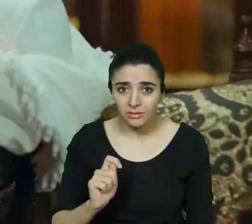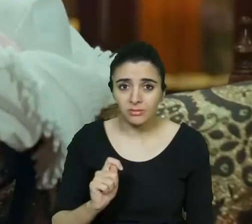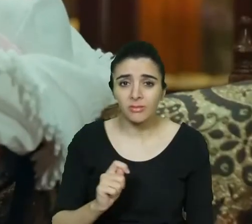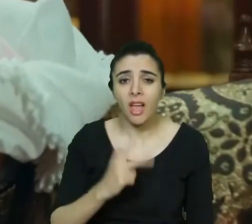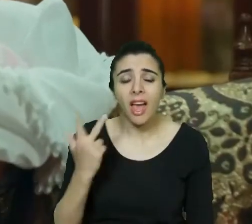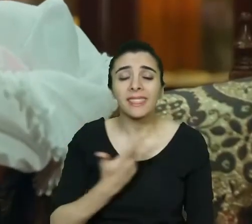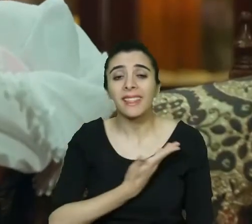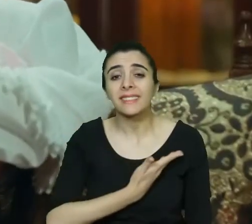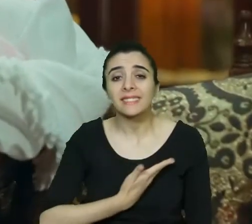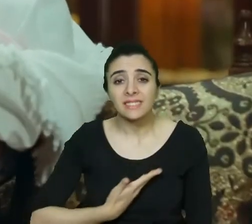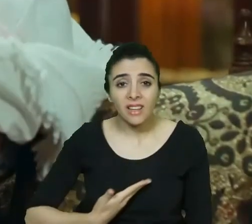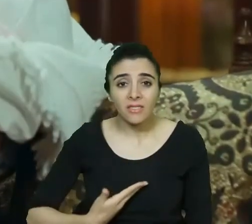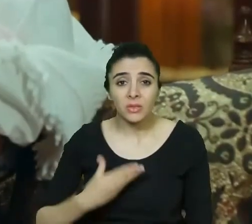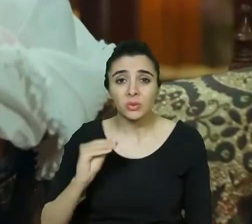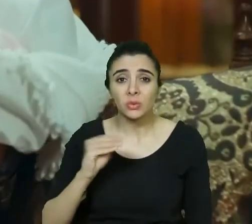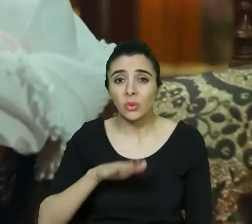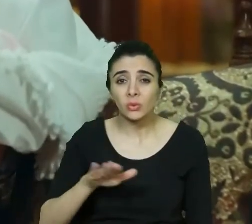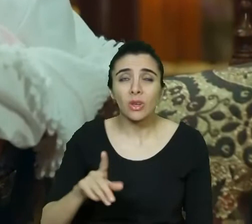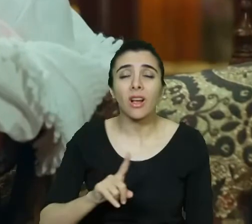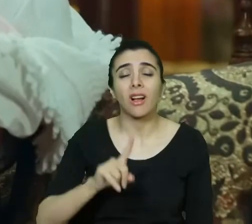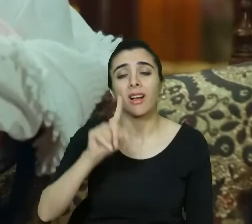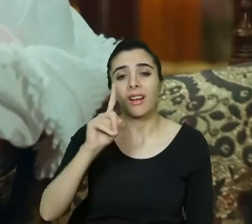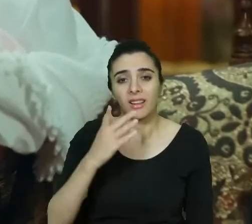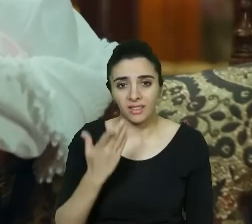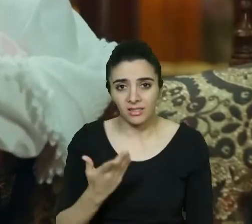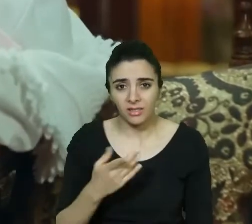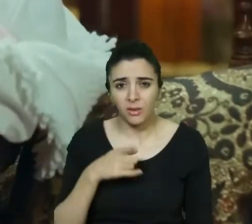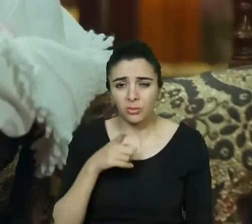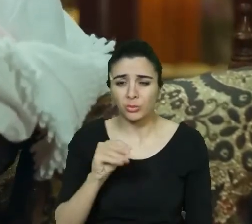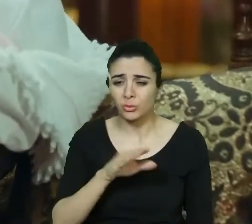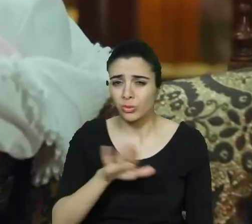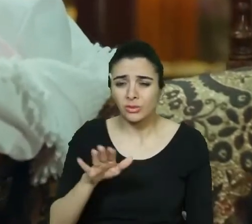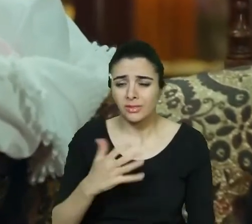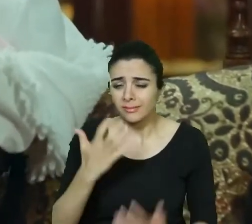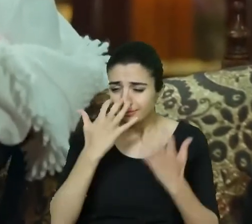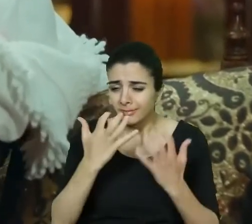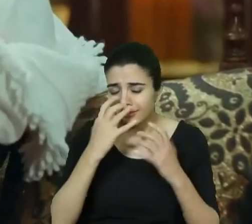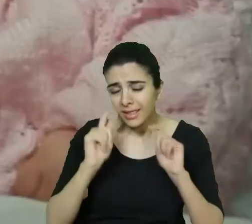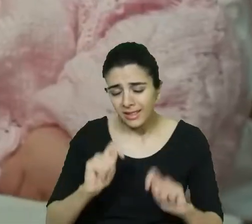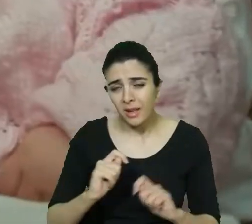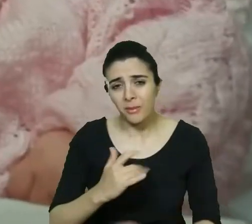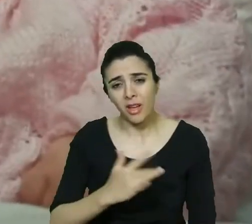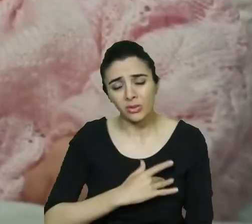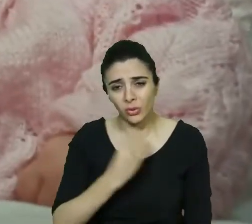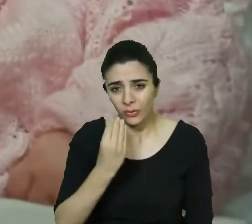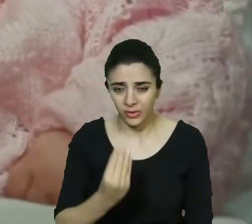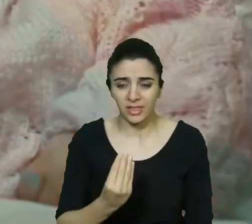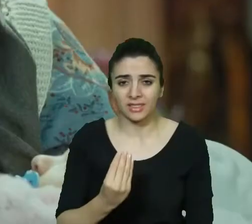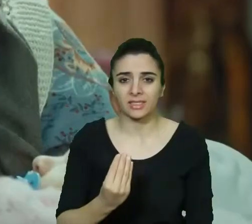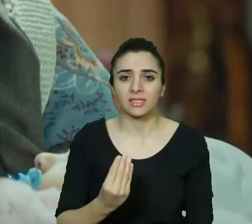En sevdiğin yetim hürmetine bu yetimlere merhamet et.